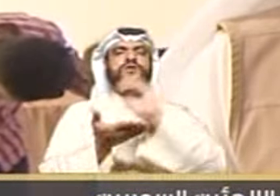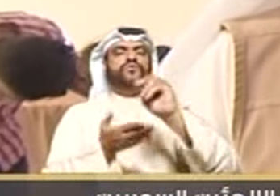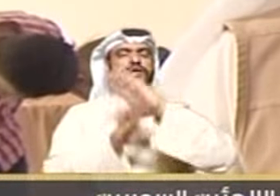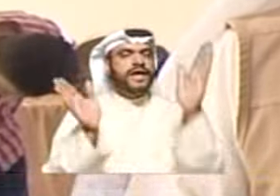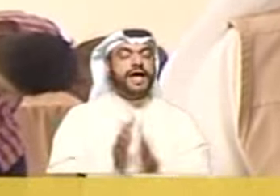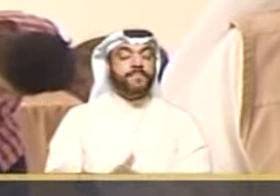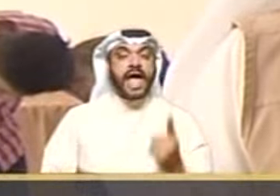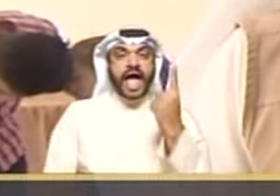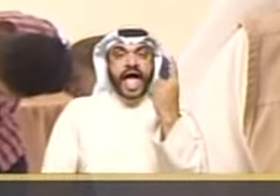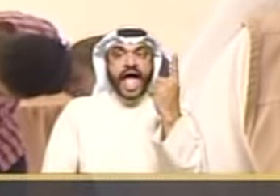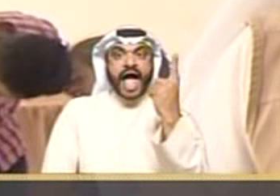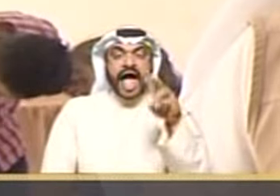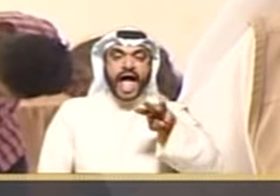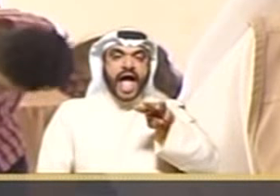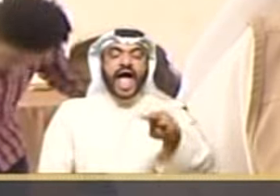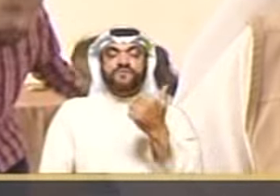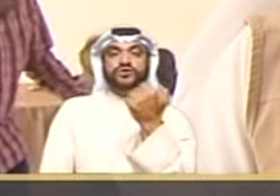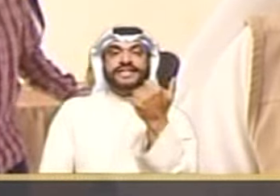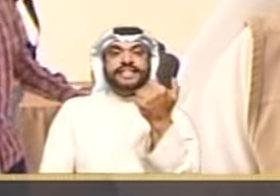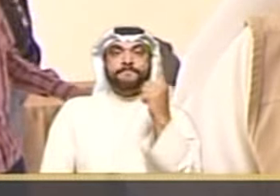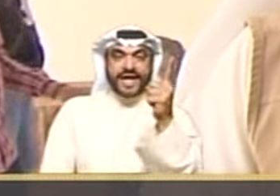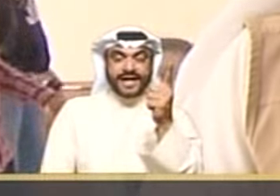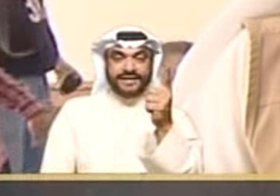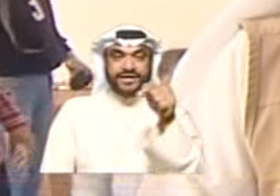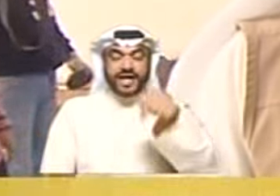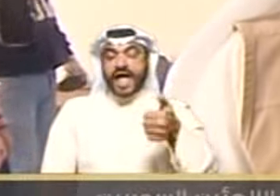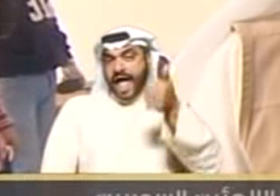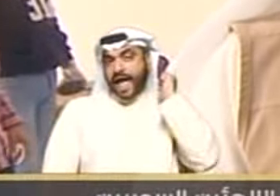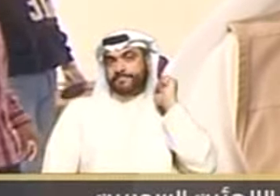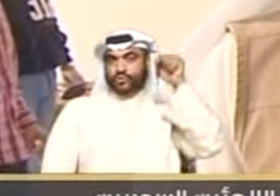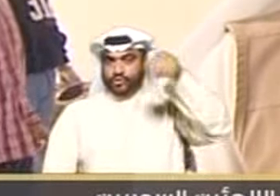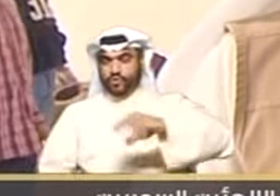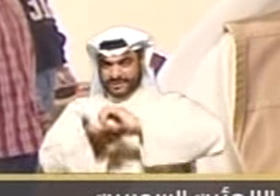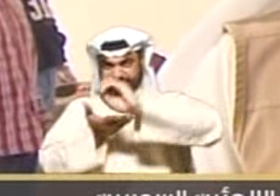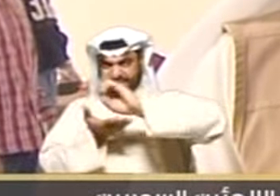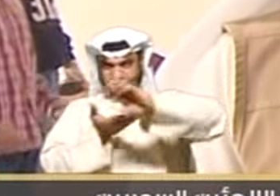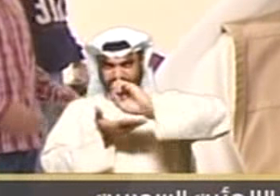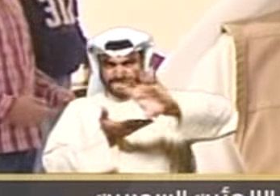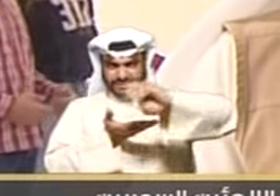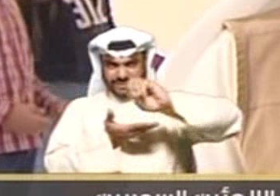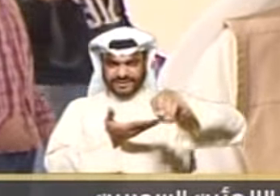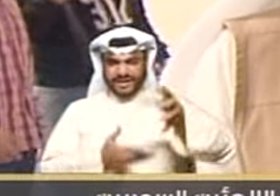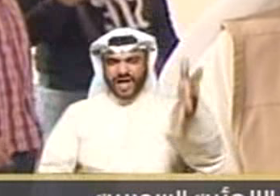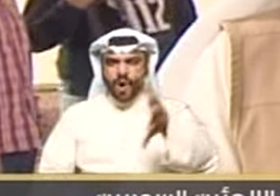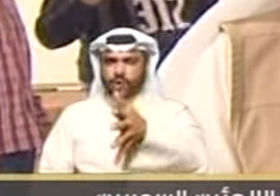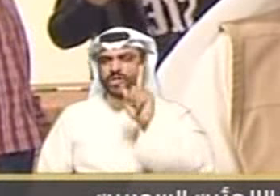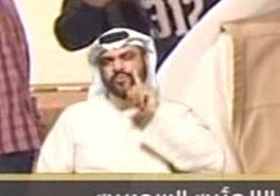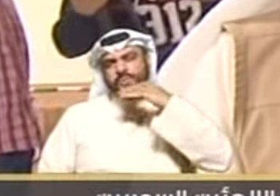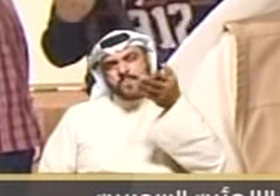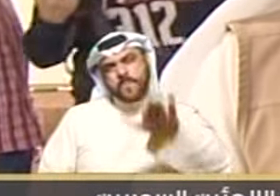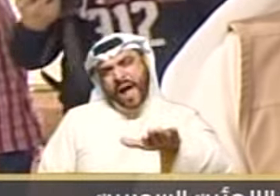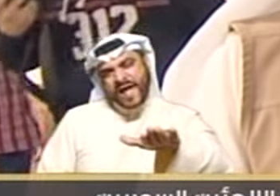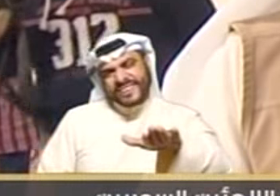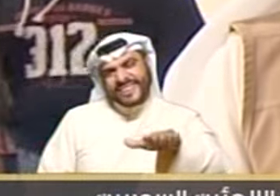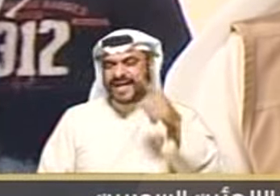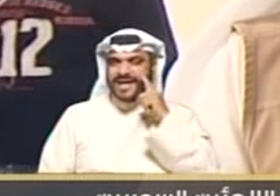عدد 1526 يتيم بإذن الله. إن شاء الله وزعنا على أمس واليوم وزعنا على تقريبا ما يقارب 700 يتيم، ومستمرة الأيام